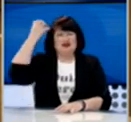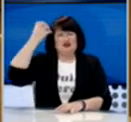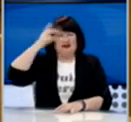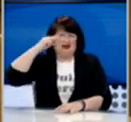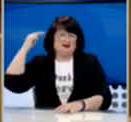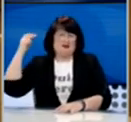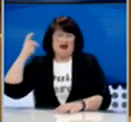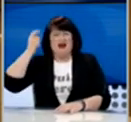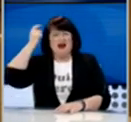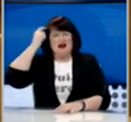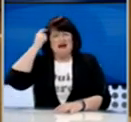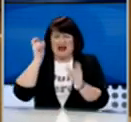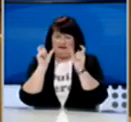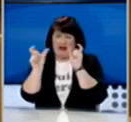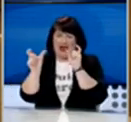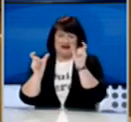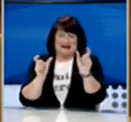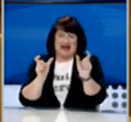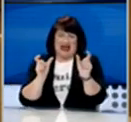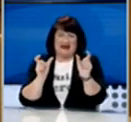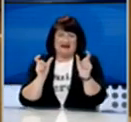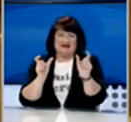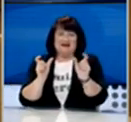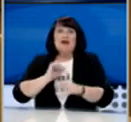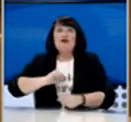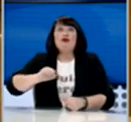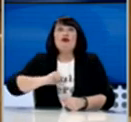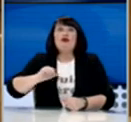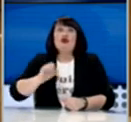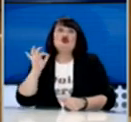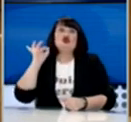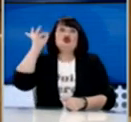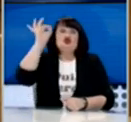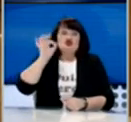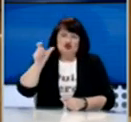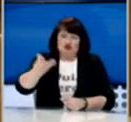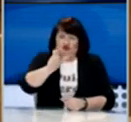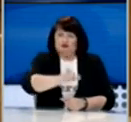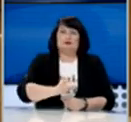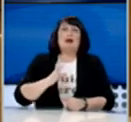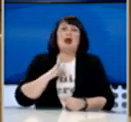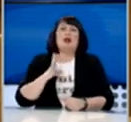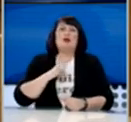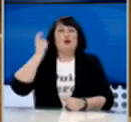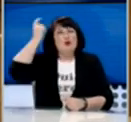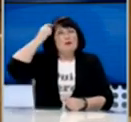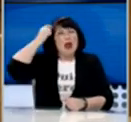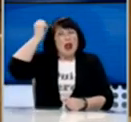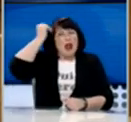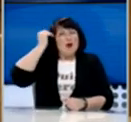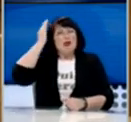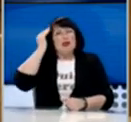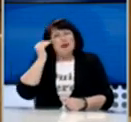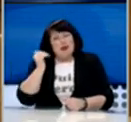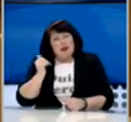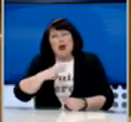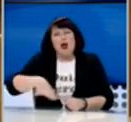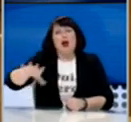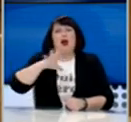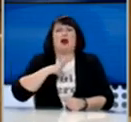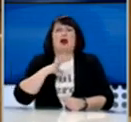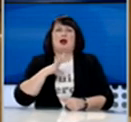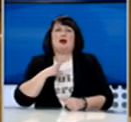να αντιληφθούμε ότι και οι δύο αυτοί όροι υπηρετούν την εκφοβιστική και παραλυτική λειτουργία του εγκεφάλου λογική που χαρακτηρίζει τη